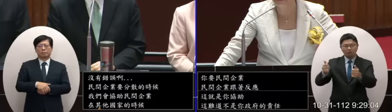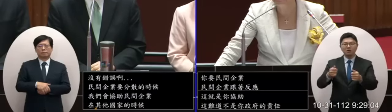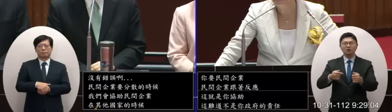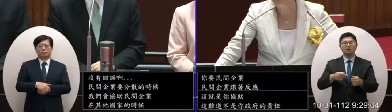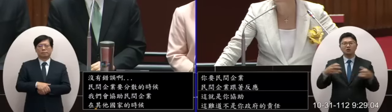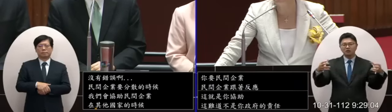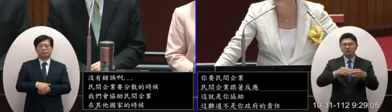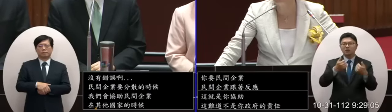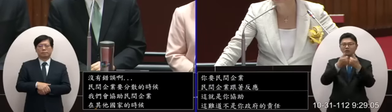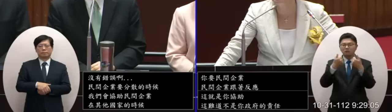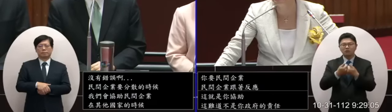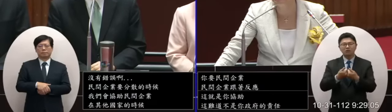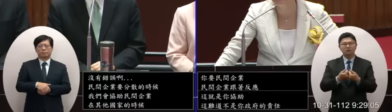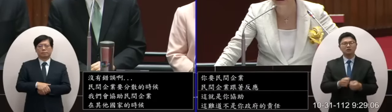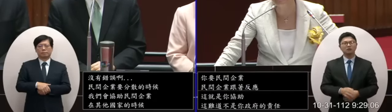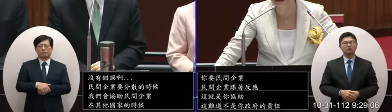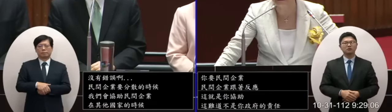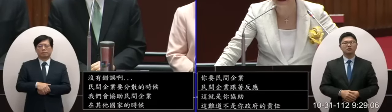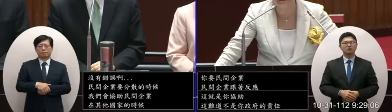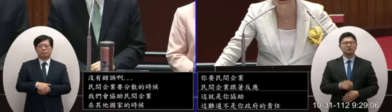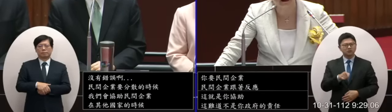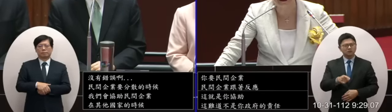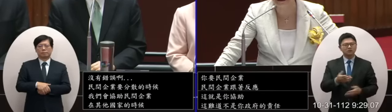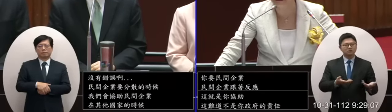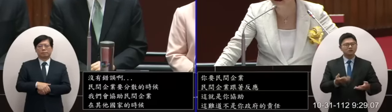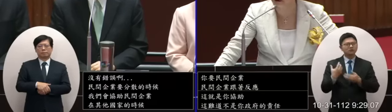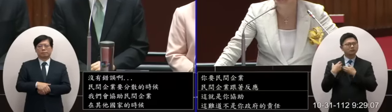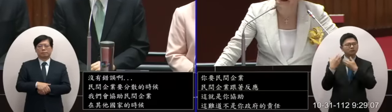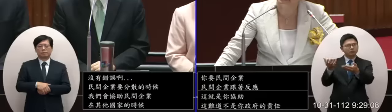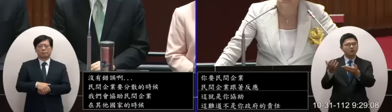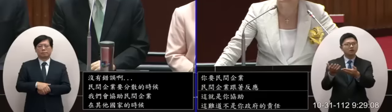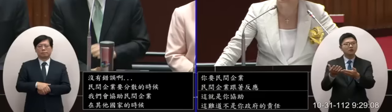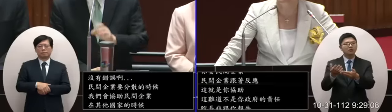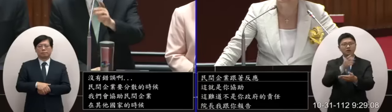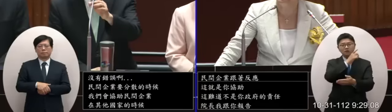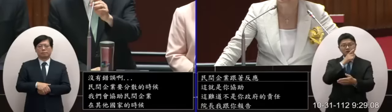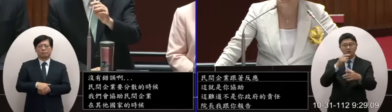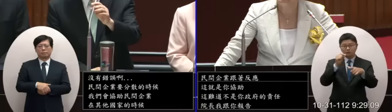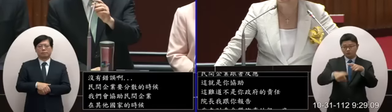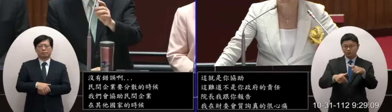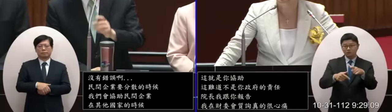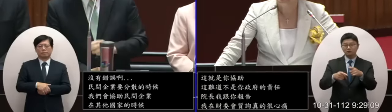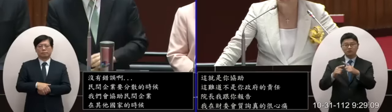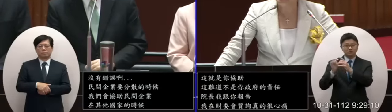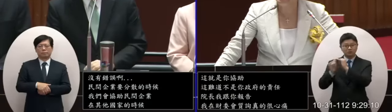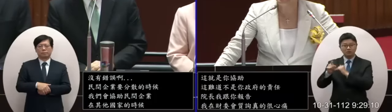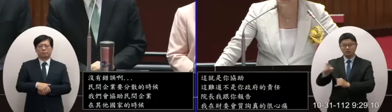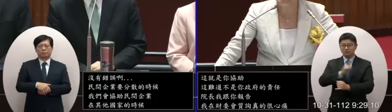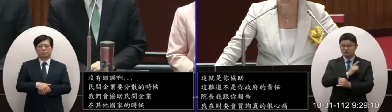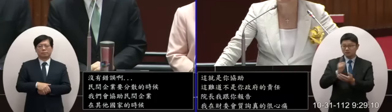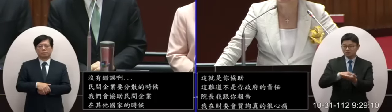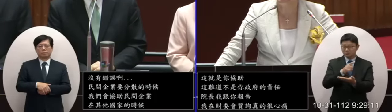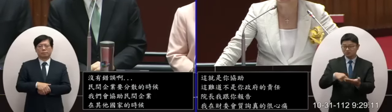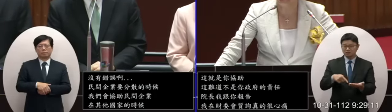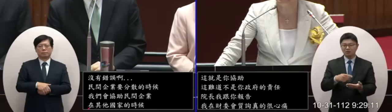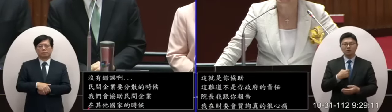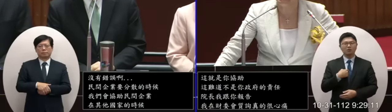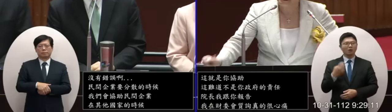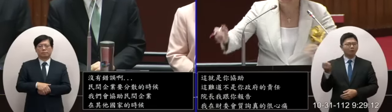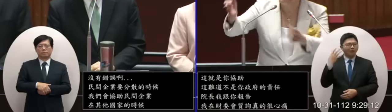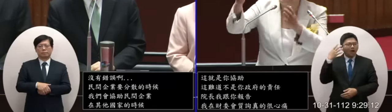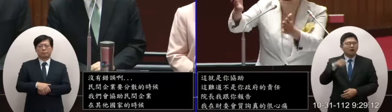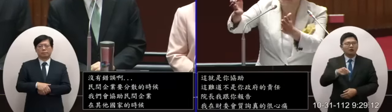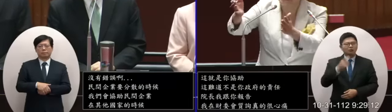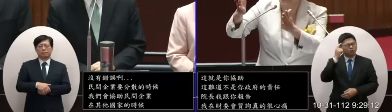想见吗？今天所有的事情是叫企业家叫老百姓自己去解决自己的问题，你知道？所以为什么我在听的时候很痛